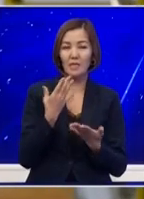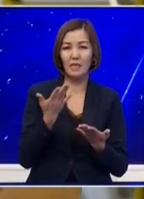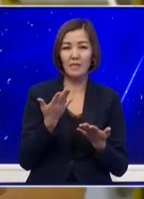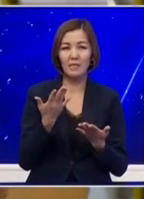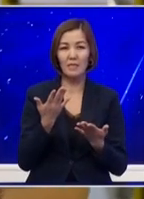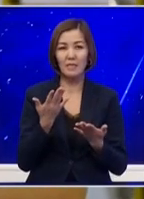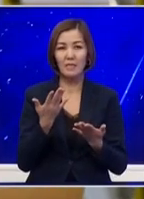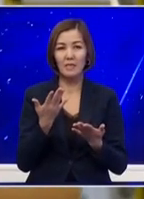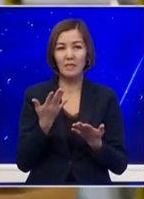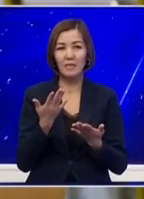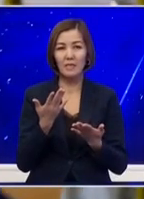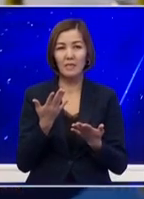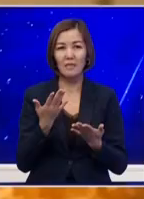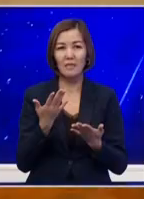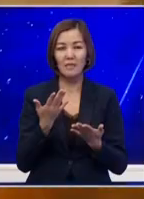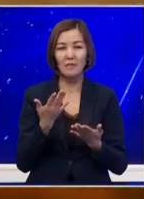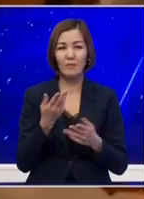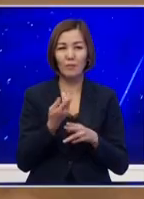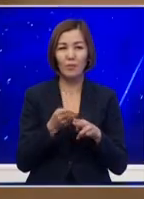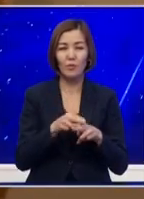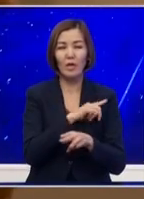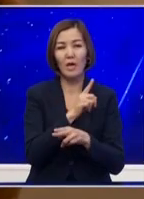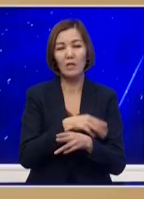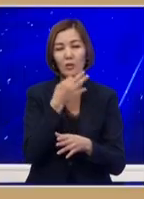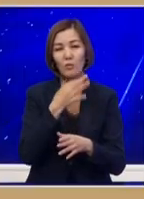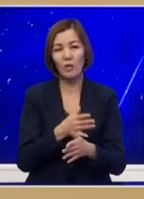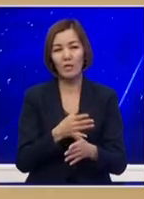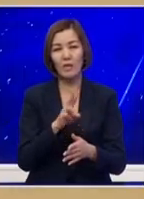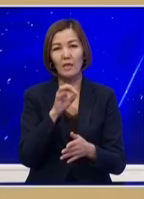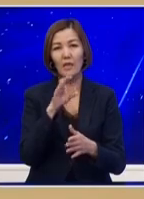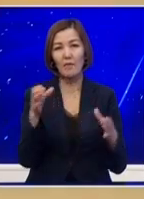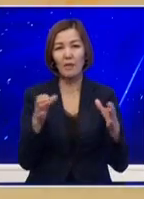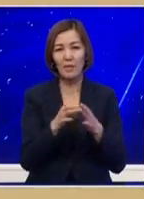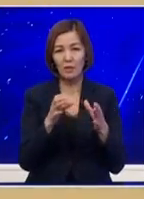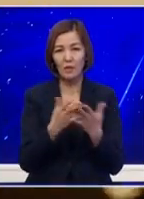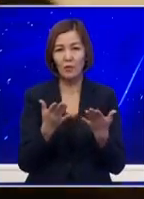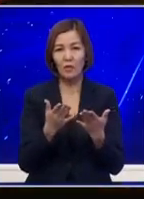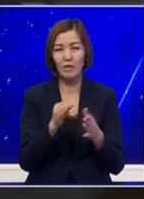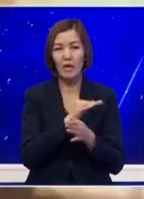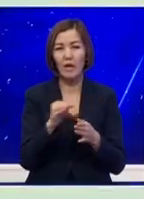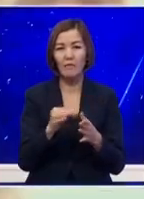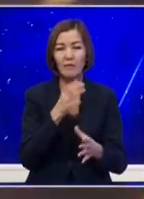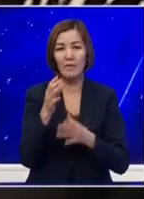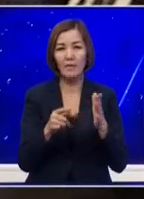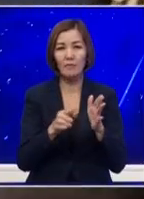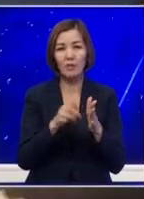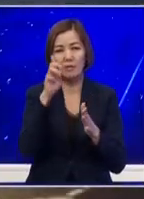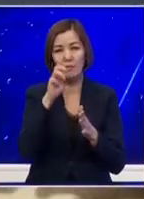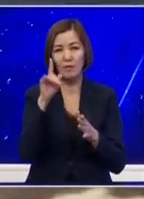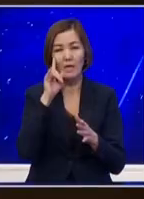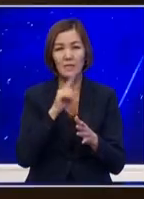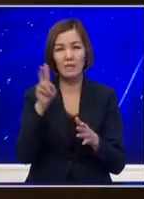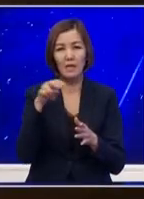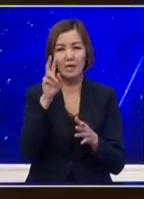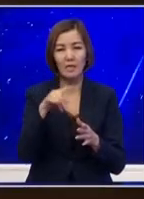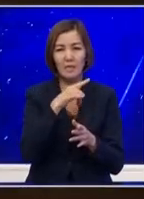осы болмаса өмір сүре алмаймыз. Бүгінде халықаралық Номад Станс тобының каскадерлері ресми түрде әлемнің 7 елінде – Қазақстан,